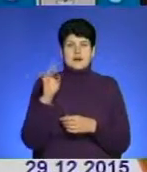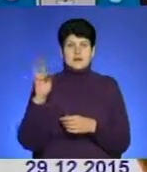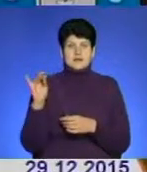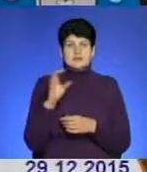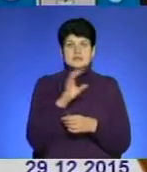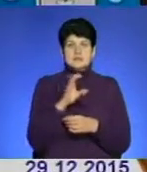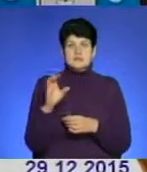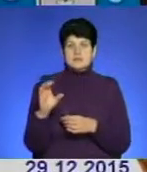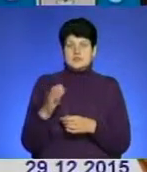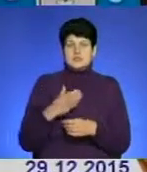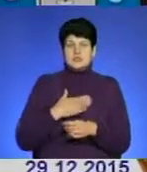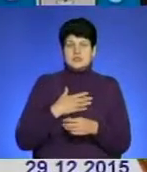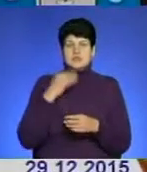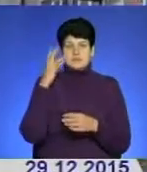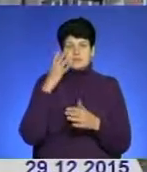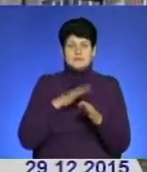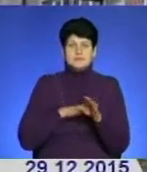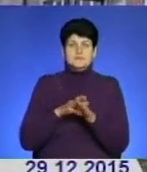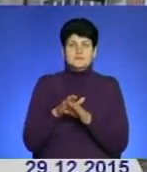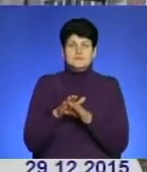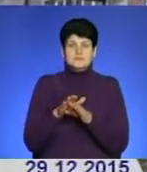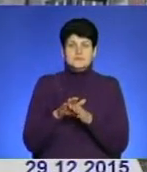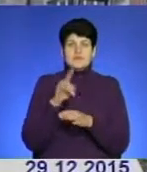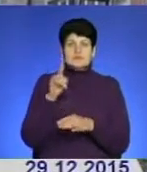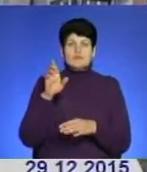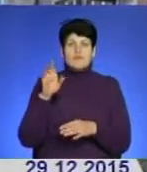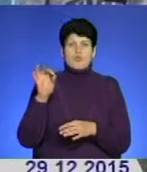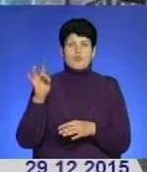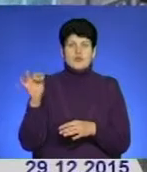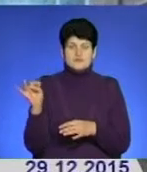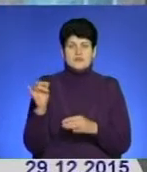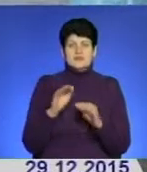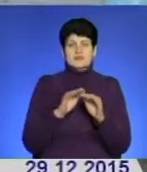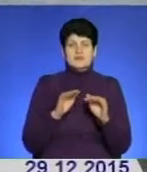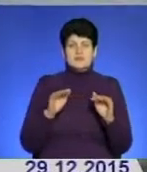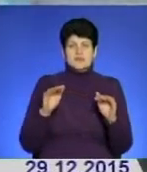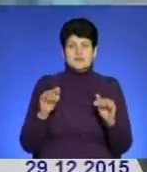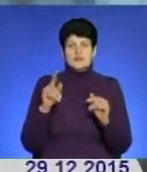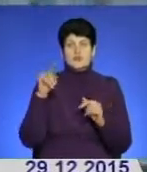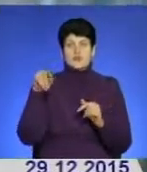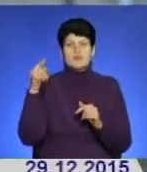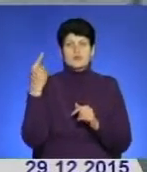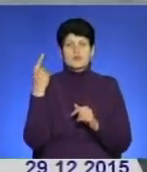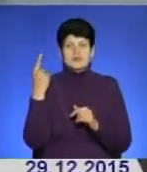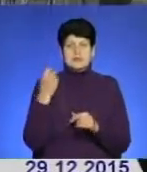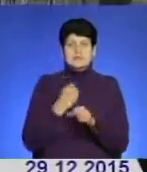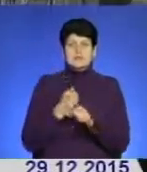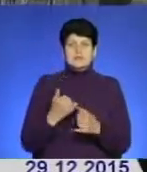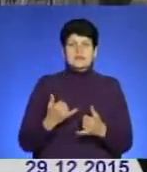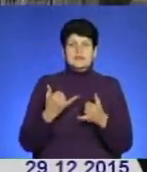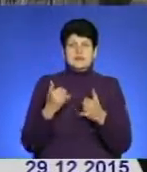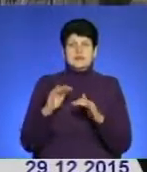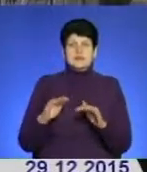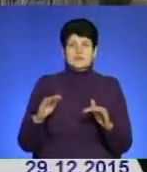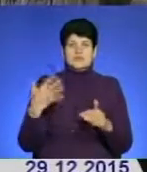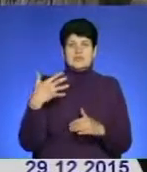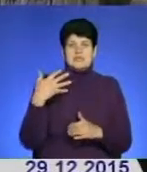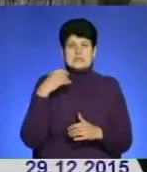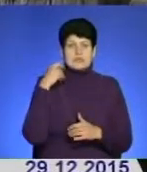наша мрія стала реальністю. Зборівський дитячий ясла-садок номер 1 працює для діток уже 50